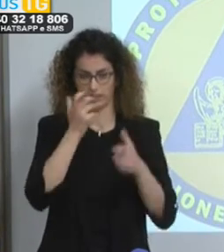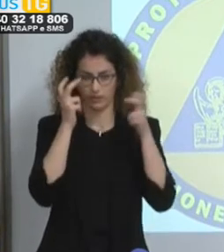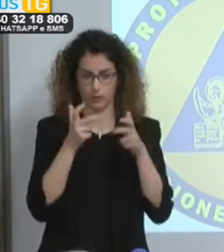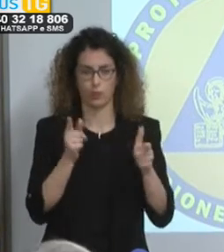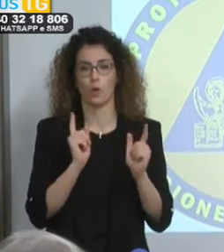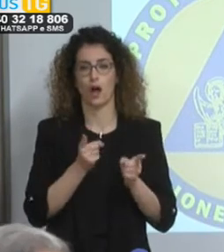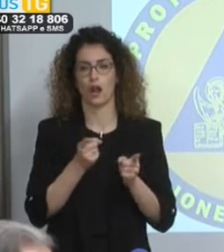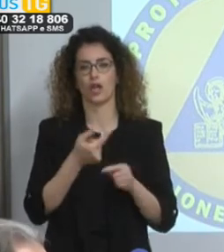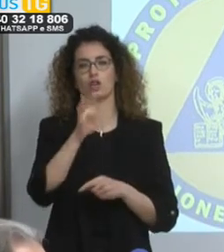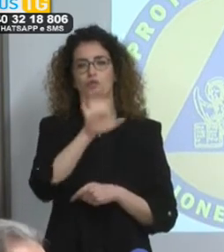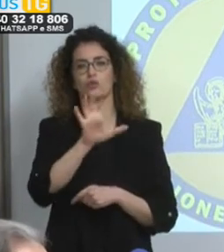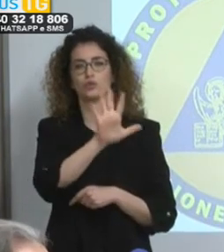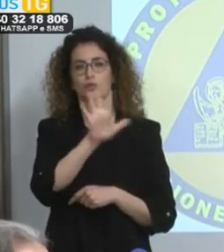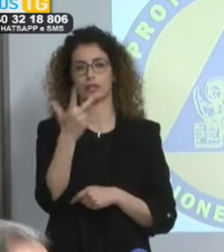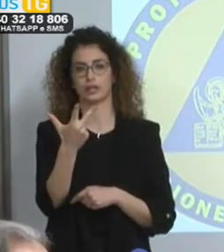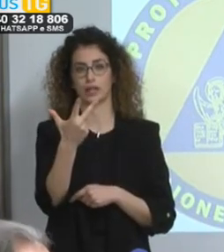postazioni.